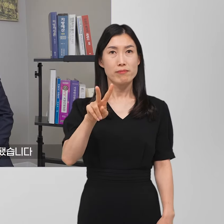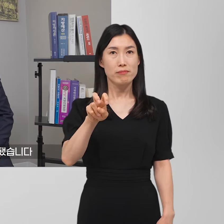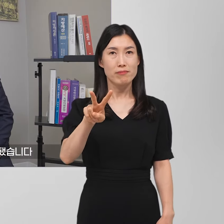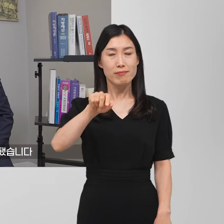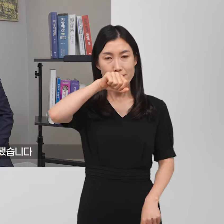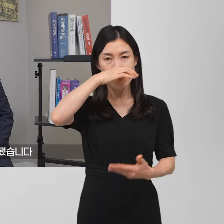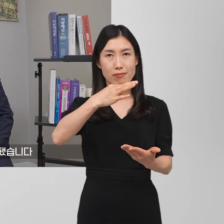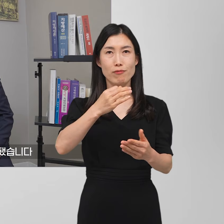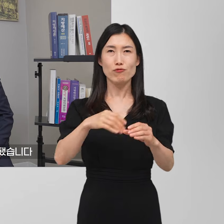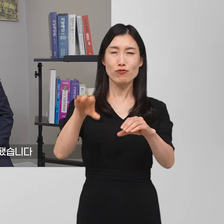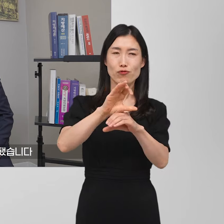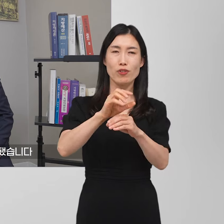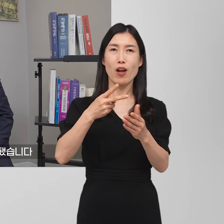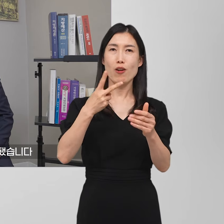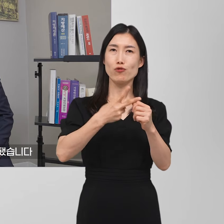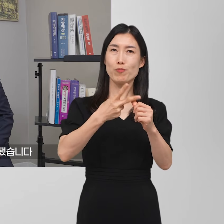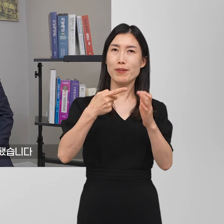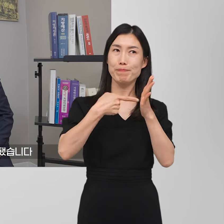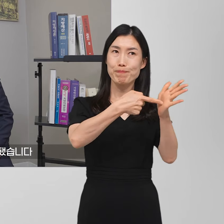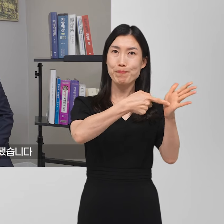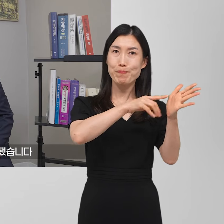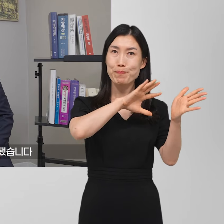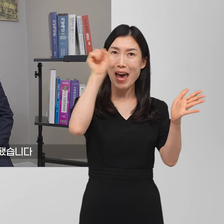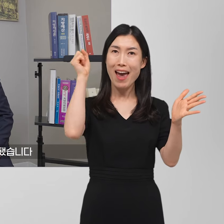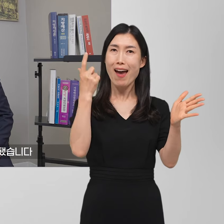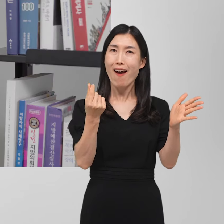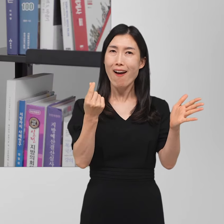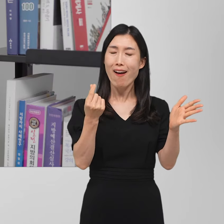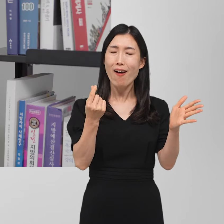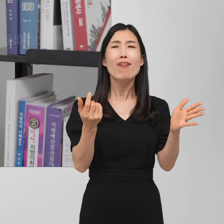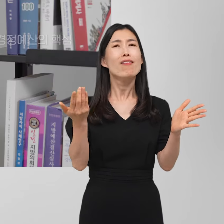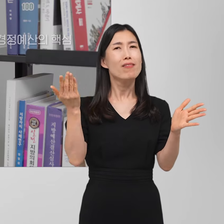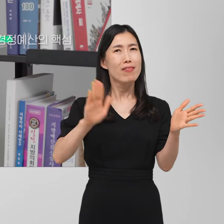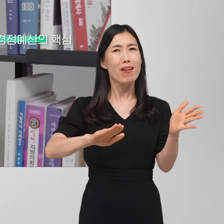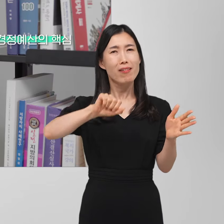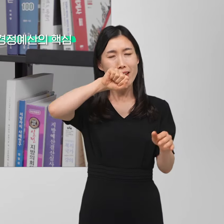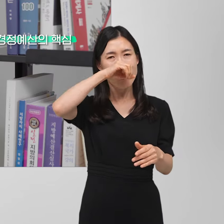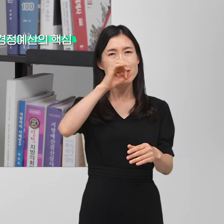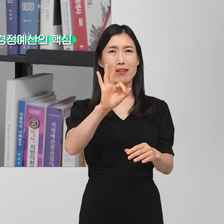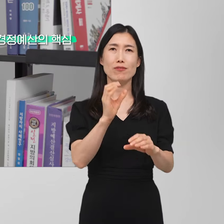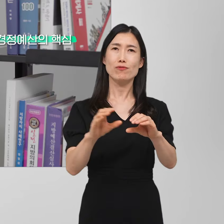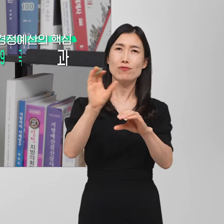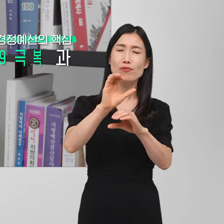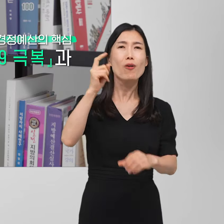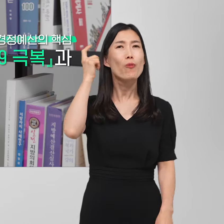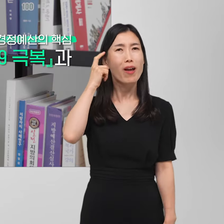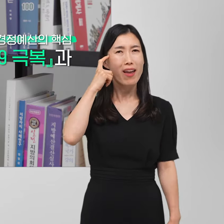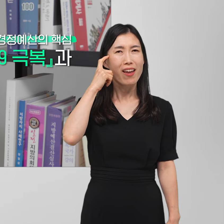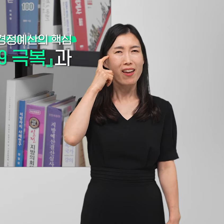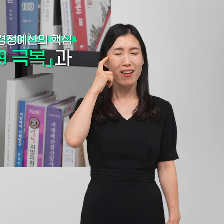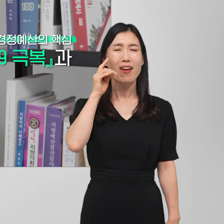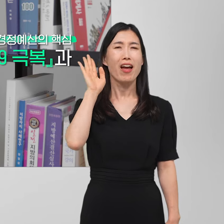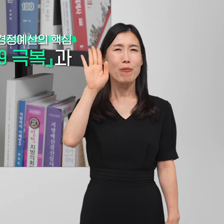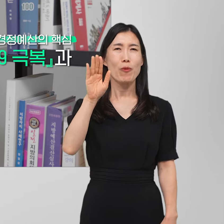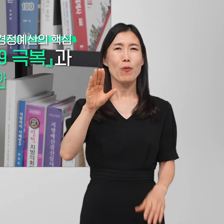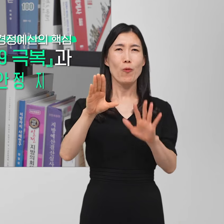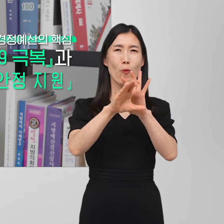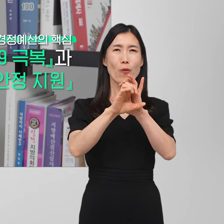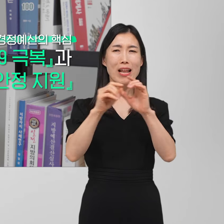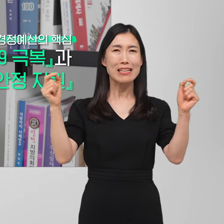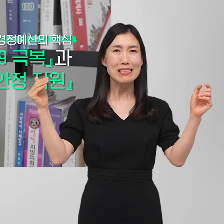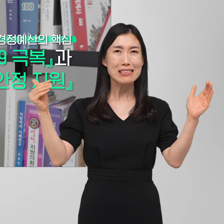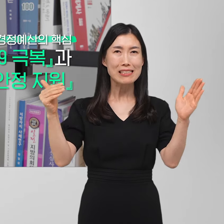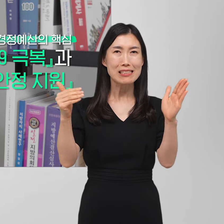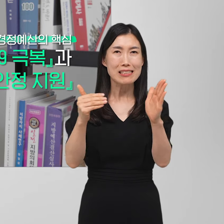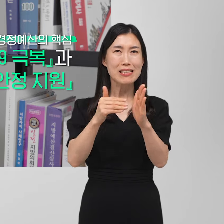2022년도 제2회 추가경정 예산안이 통과됐습니다. 이번 제2회 추경안에는 코로나19 극복과